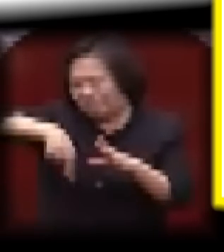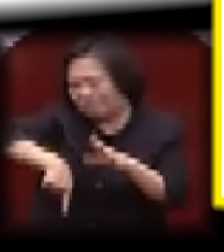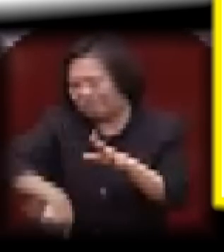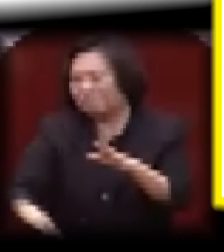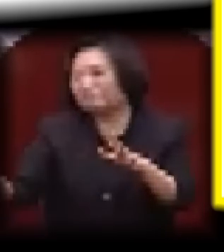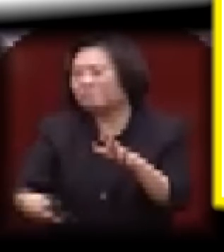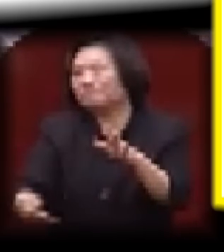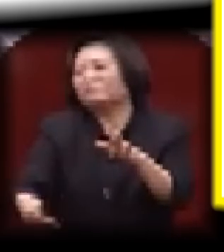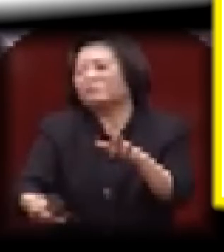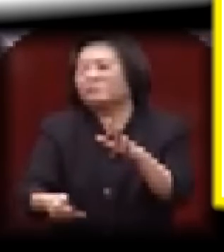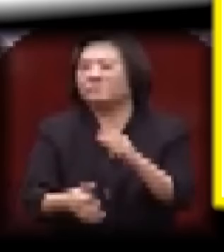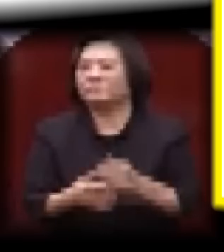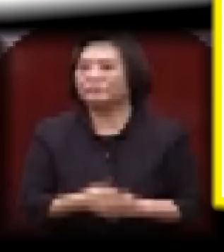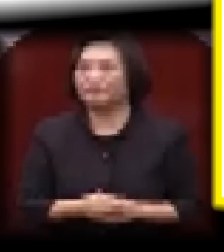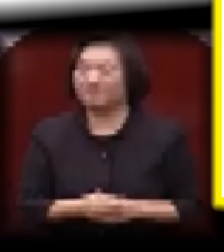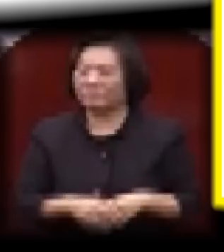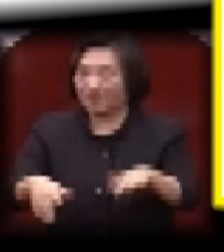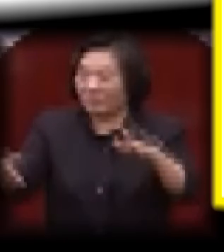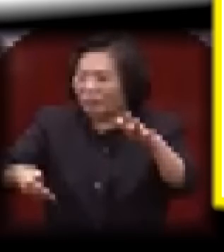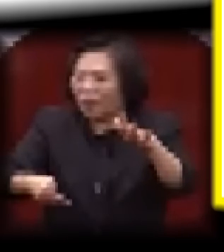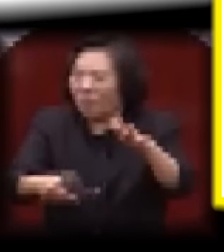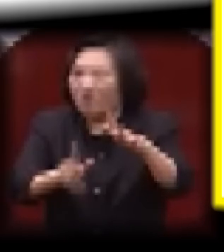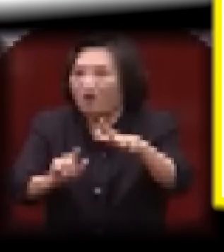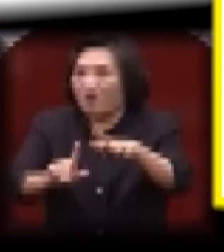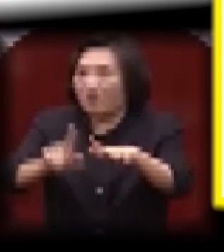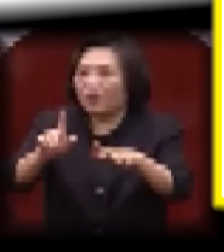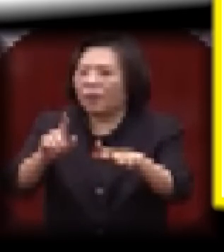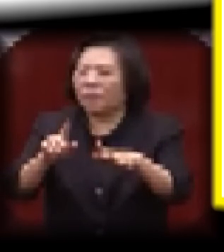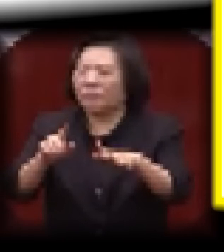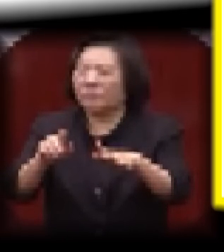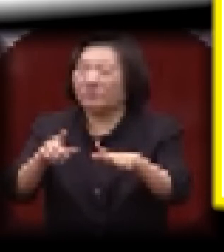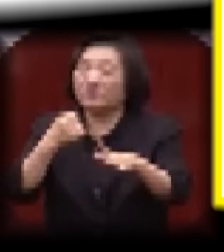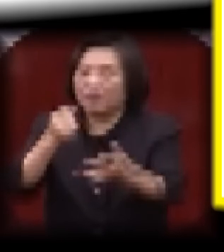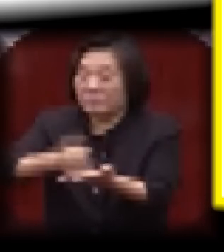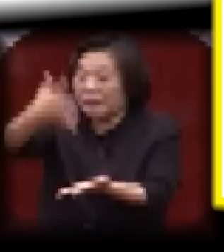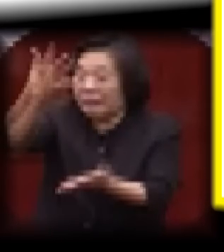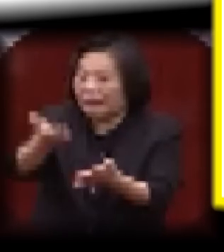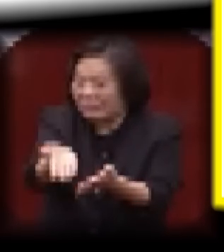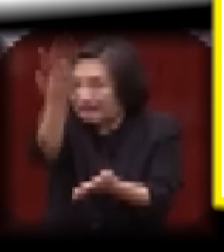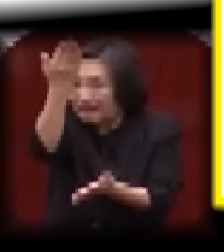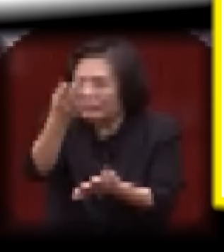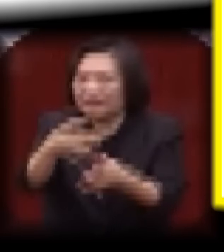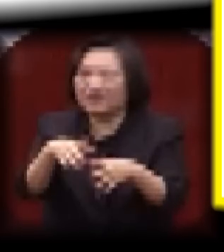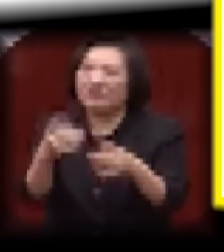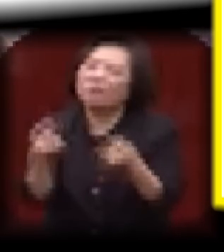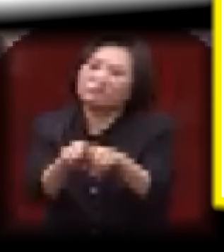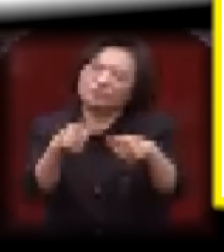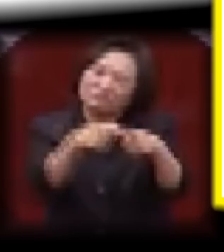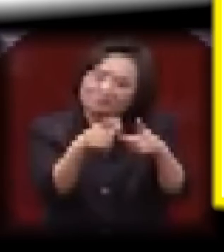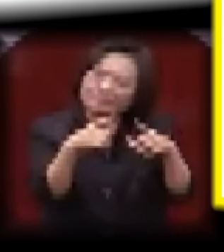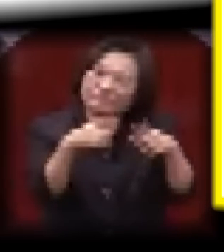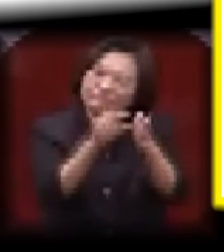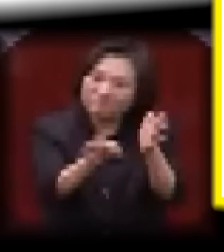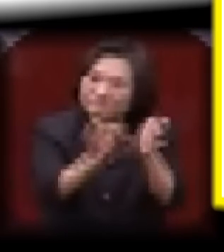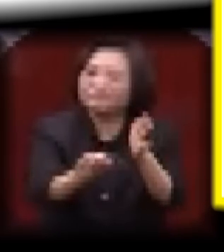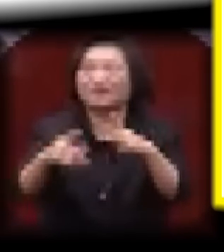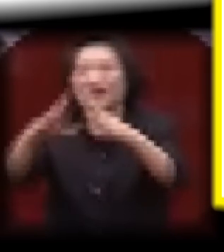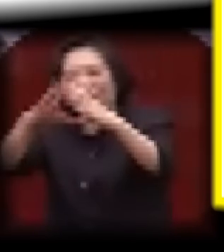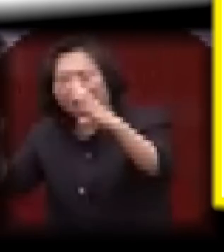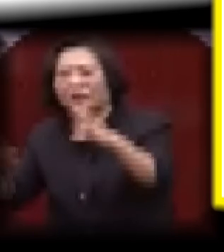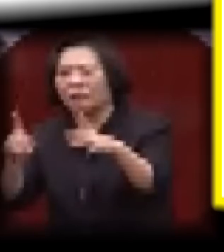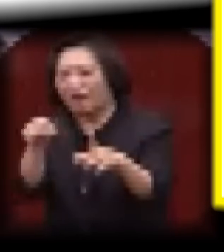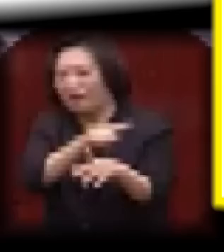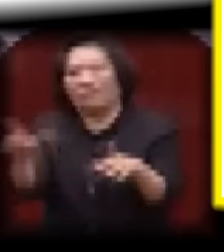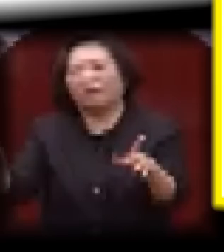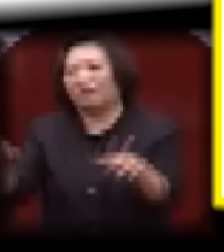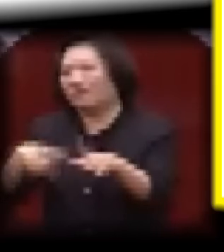在蝗灾上面像设计相当困难？这不同于像我们在看到那个和平篮球馆或者是小巨蛋，因为它的主场馆就是